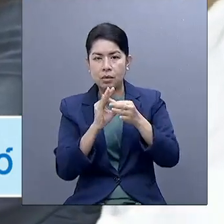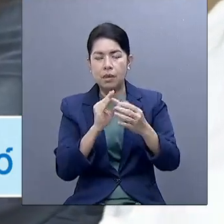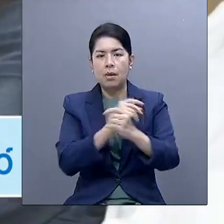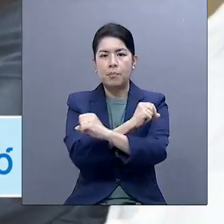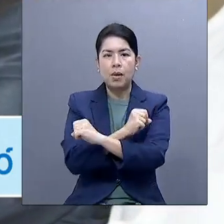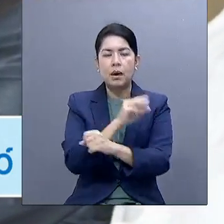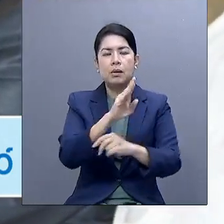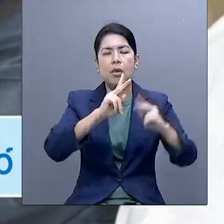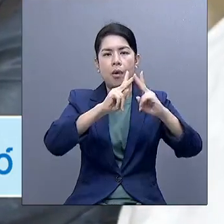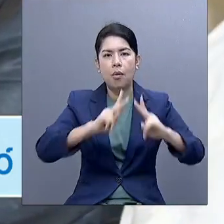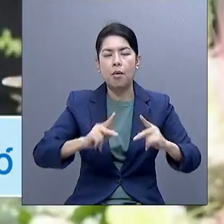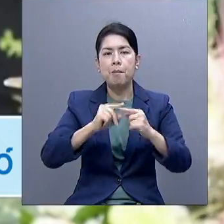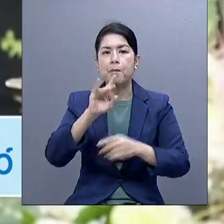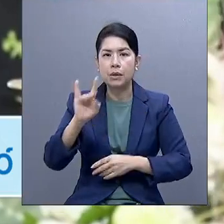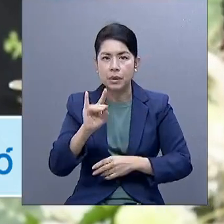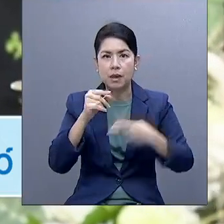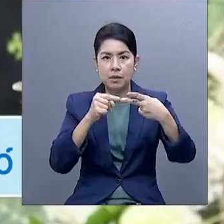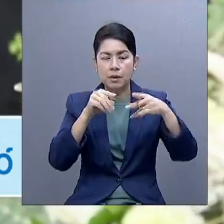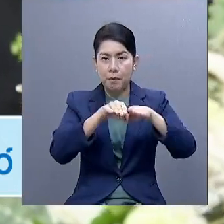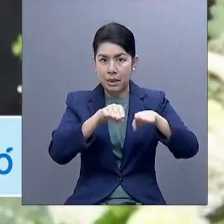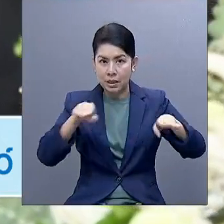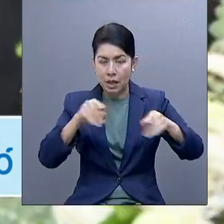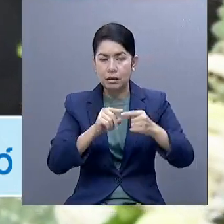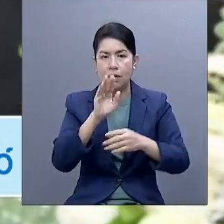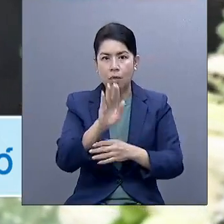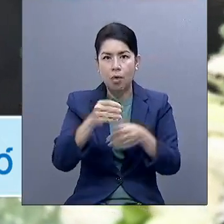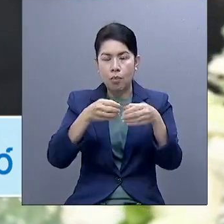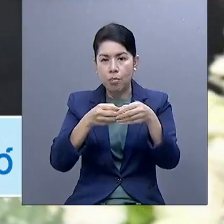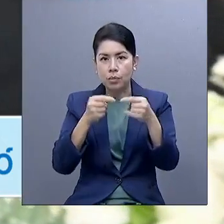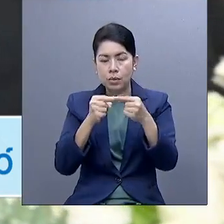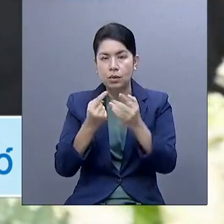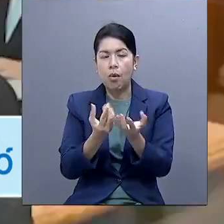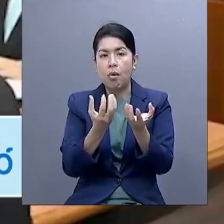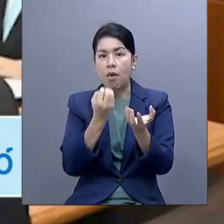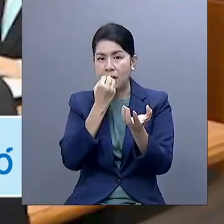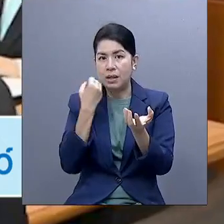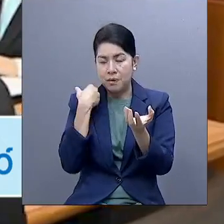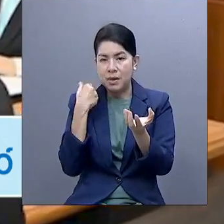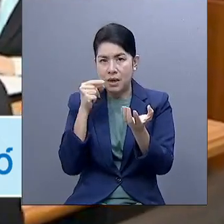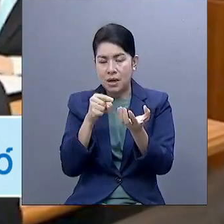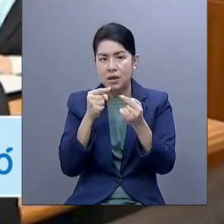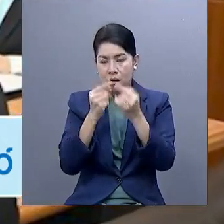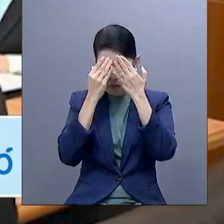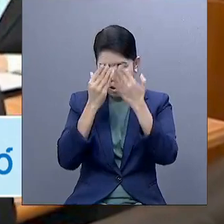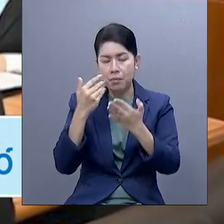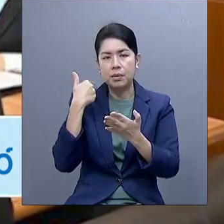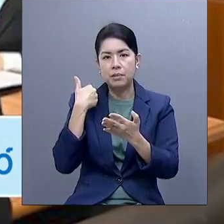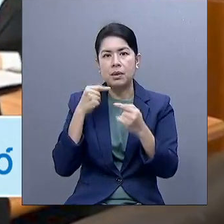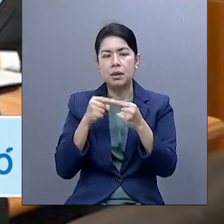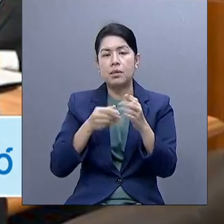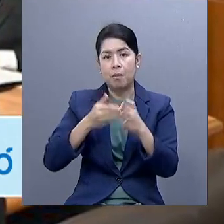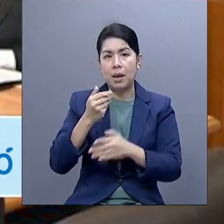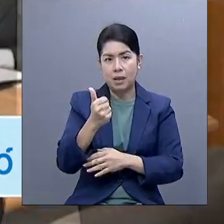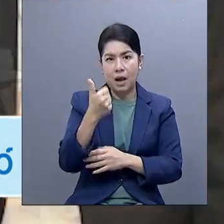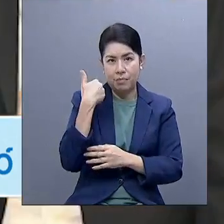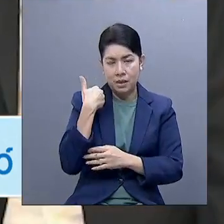มปศุสัตว์และมาตรฐานฮาลาลโดยองค์กรศาสนาดังนั้นครับกรมปศุสัตว์จึงได้บูรณาการการทำงานกับสำนักงานคณะกรรมการก